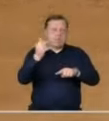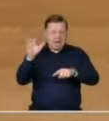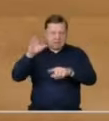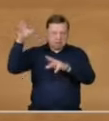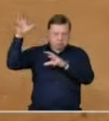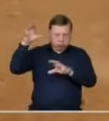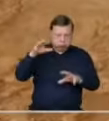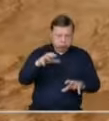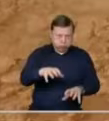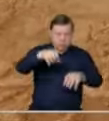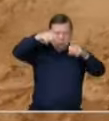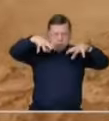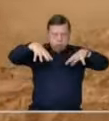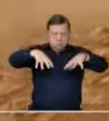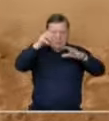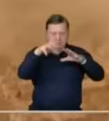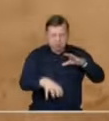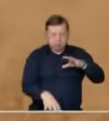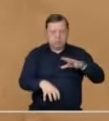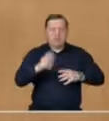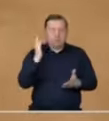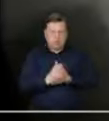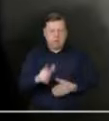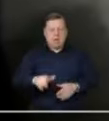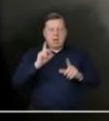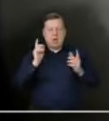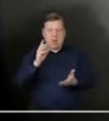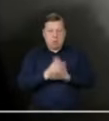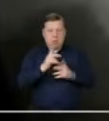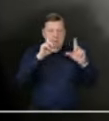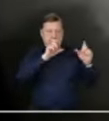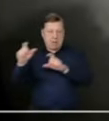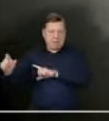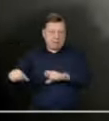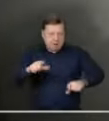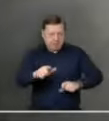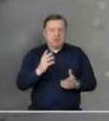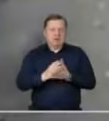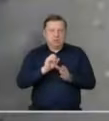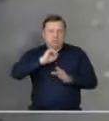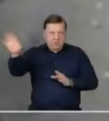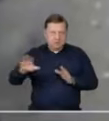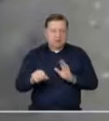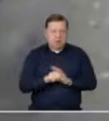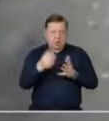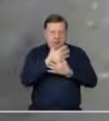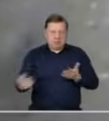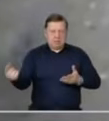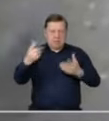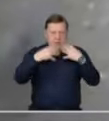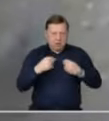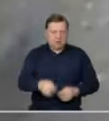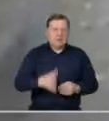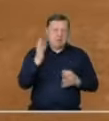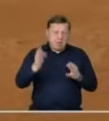rejonie krateru Jezero. Po wylądowaniu robot wysłał na Ziemię pierwsze zdjęcia z powierzchni czerwonej planety. Teraz rozpocznie się najważniejsza od lat